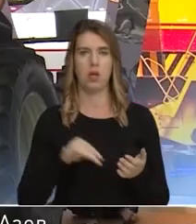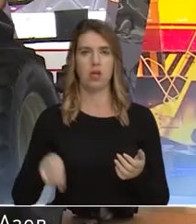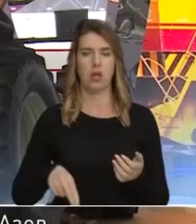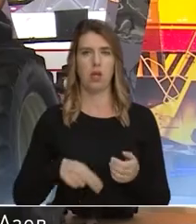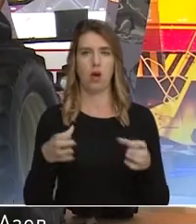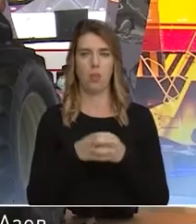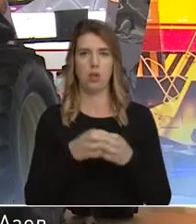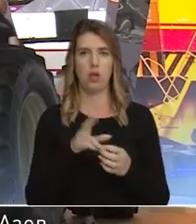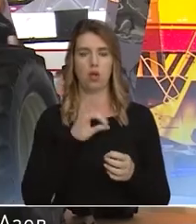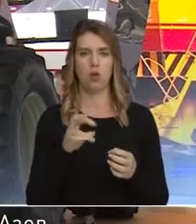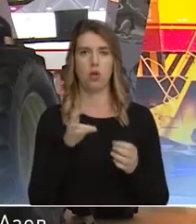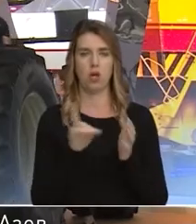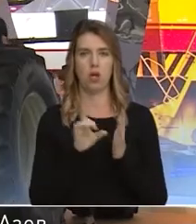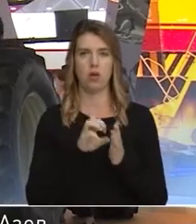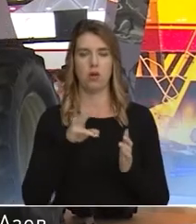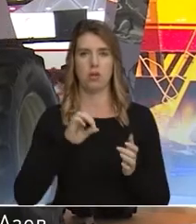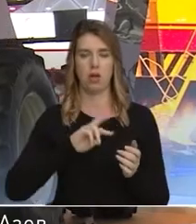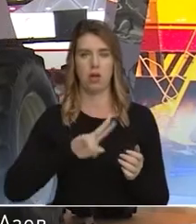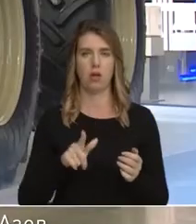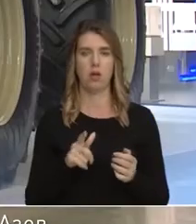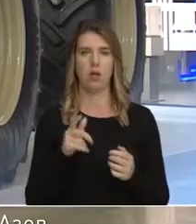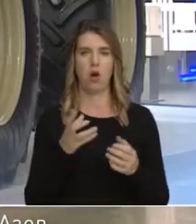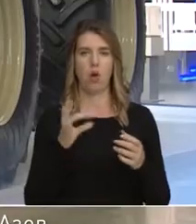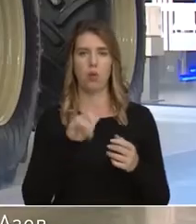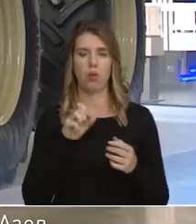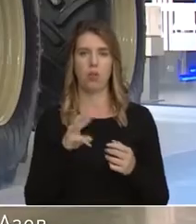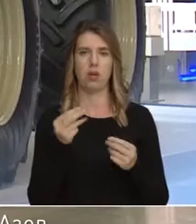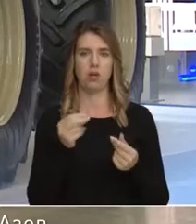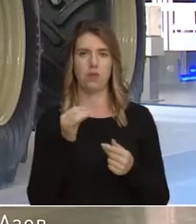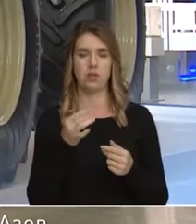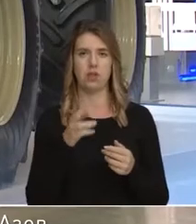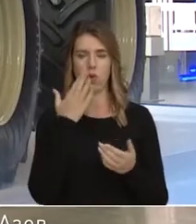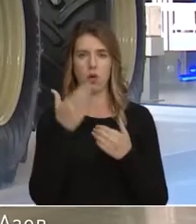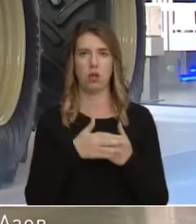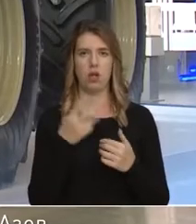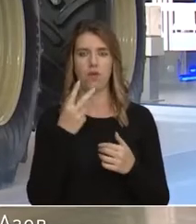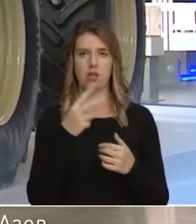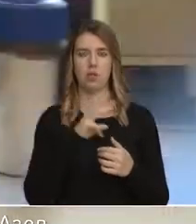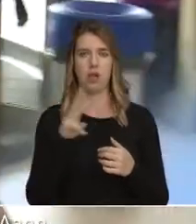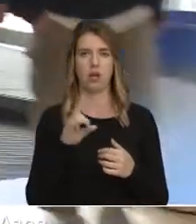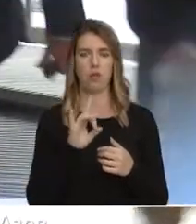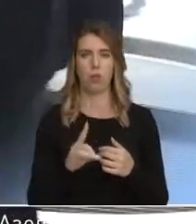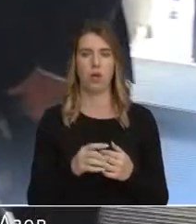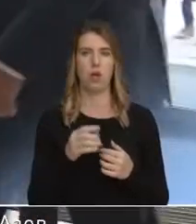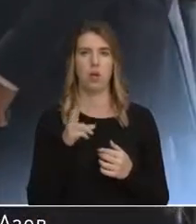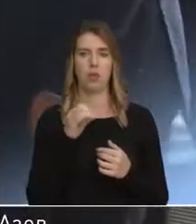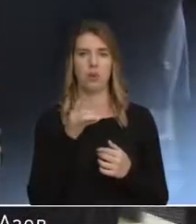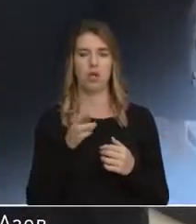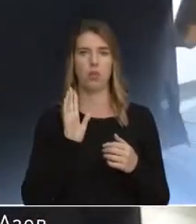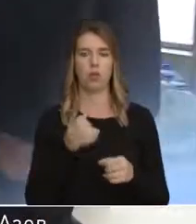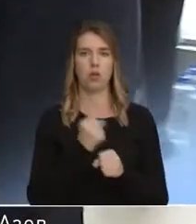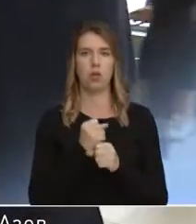директор компании «Дон Электросталь» Владимир Гварцетели. Объем инвестиций по соглашению составит 20 миллиардов рублей. На предприятии